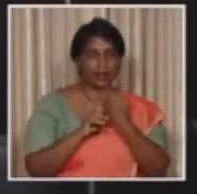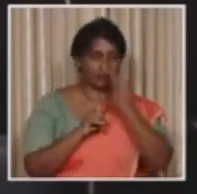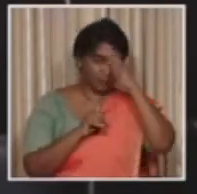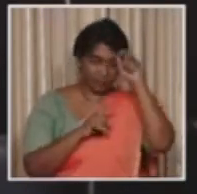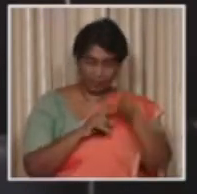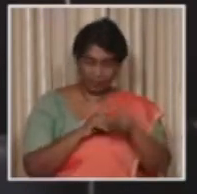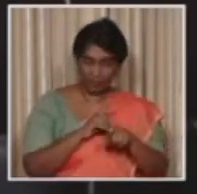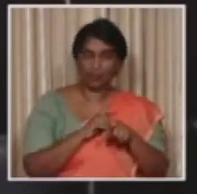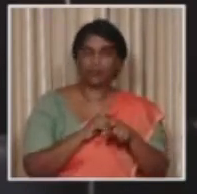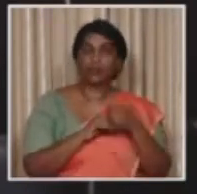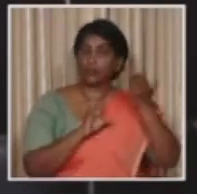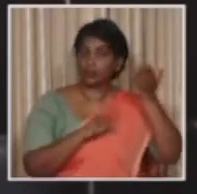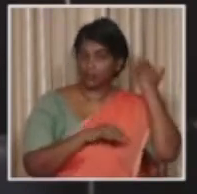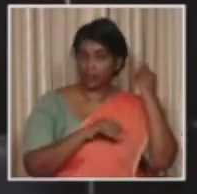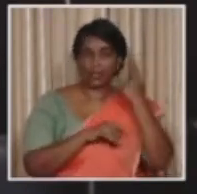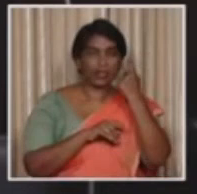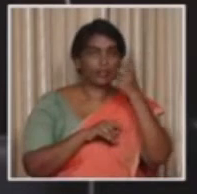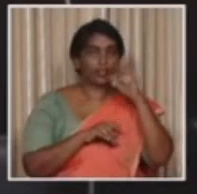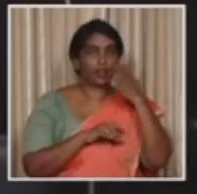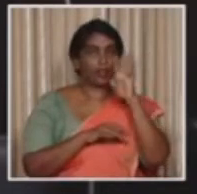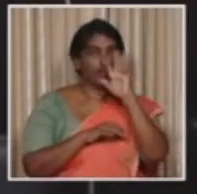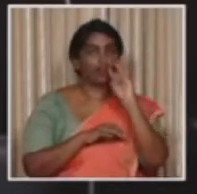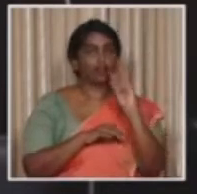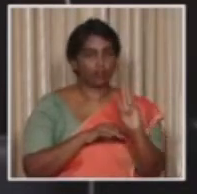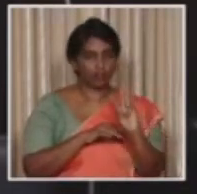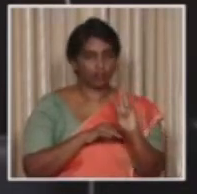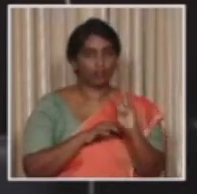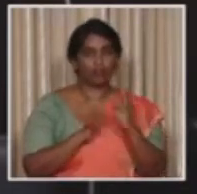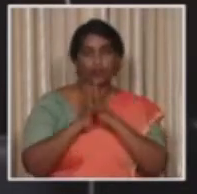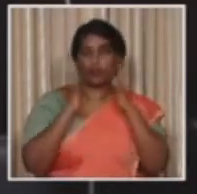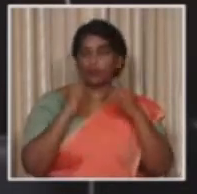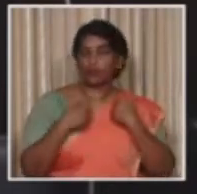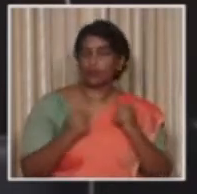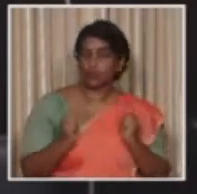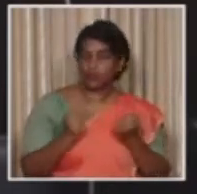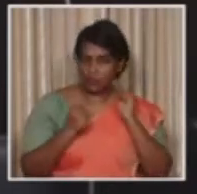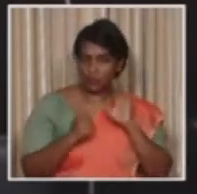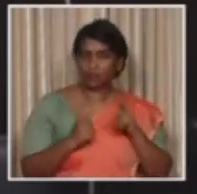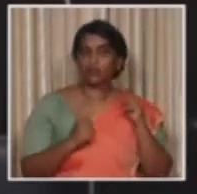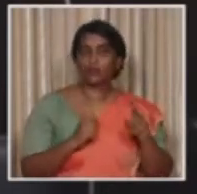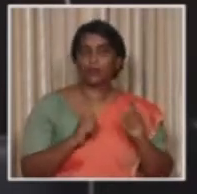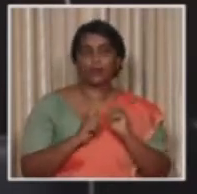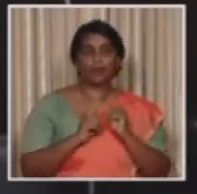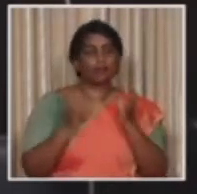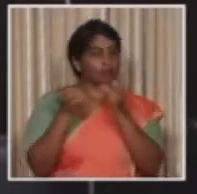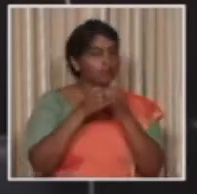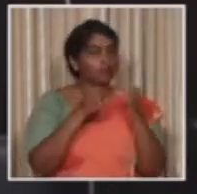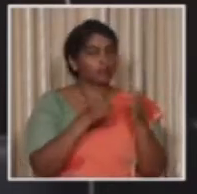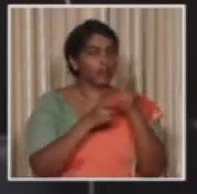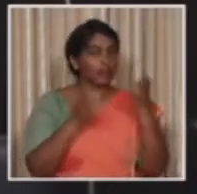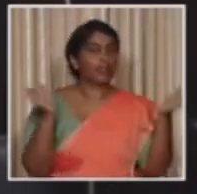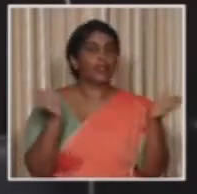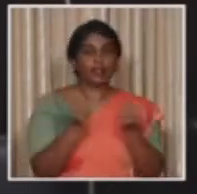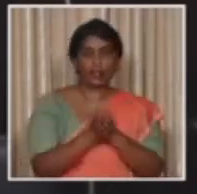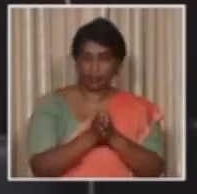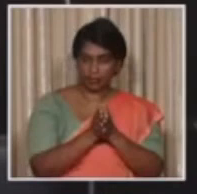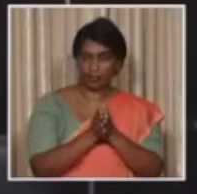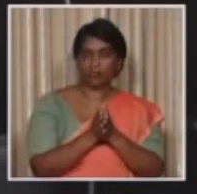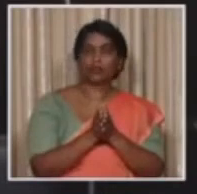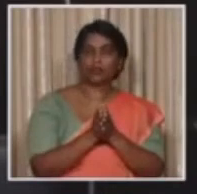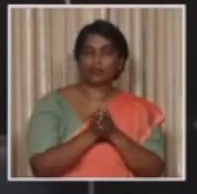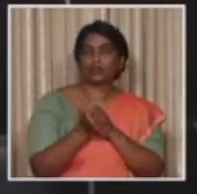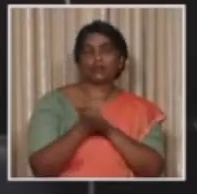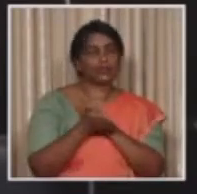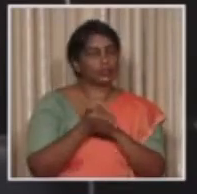මැතිතුමා එදා 1993 විශාල උත්සාහයක් ගත්තා මේ පාර්ශව දෙක එකතු කරලා